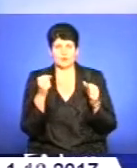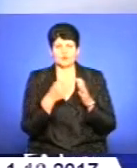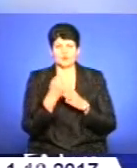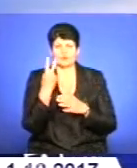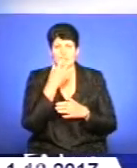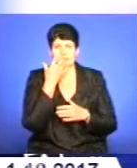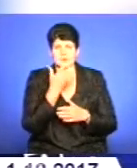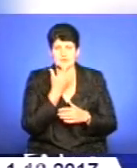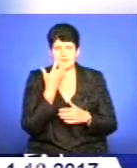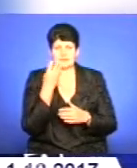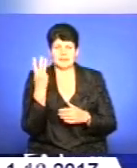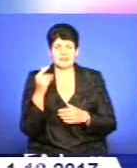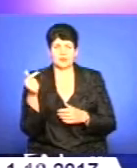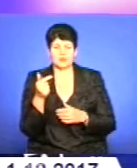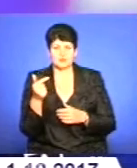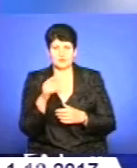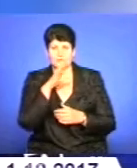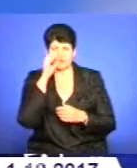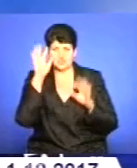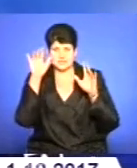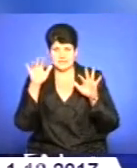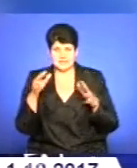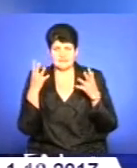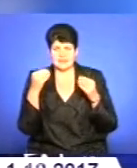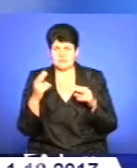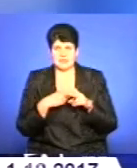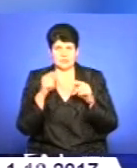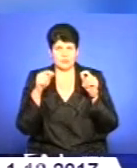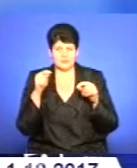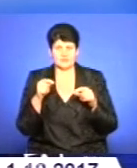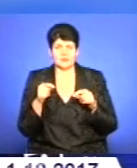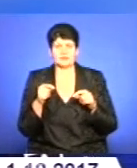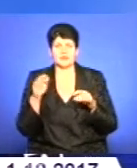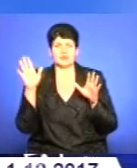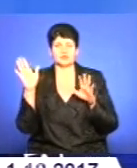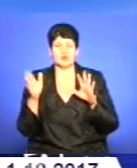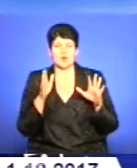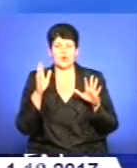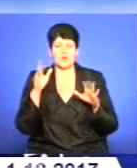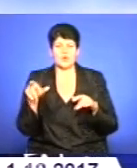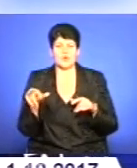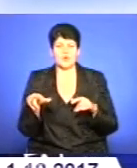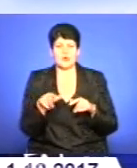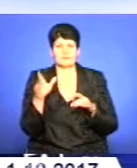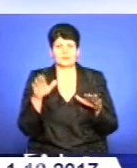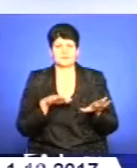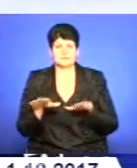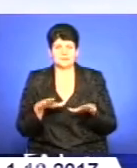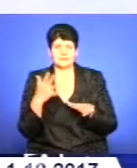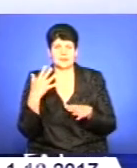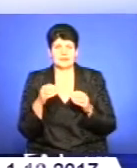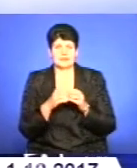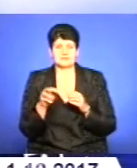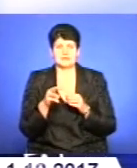3 грудня вночі сніг, в день без істотних опадів. На дорогах ожеледиться. Вітер північно-східний 5-10 метрів